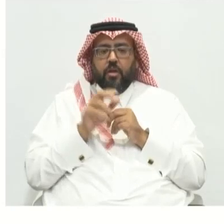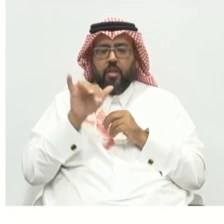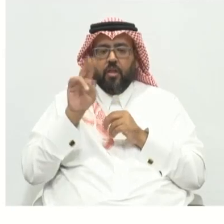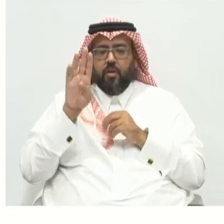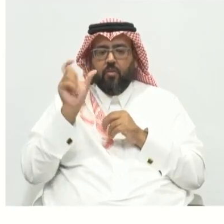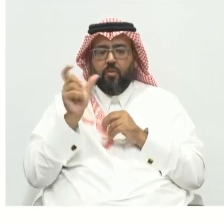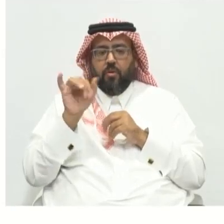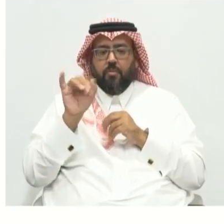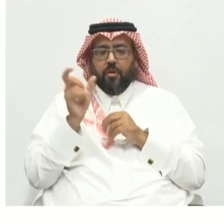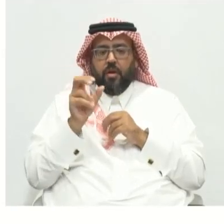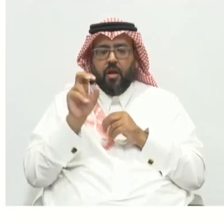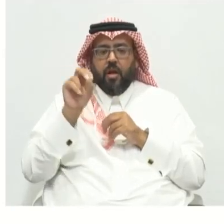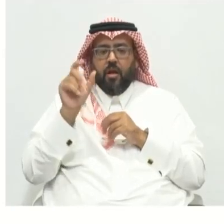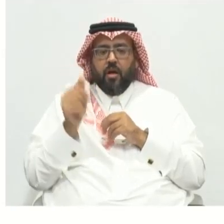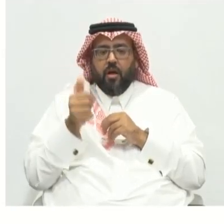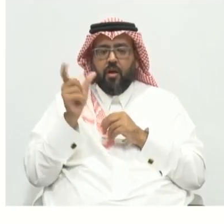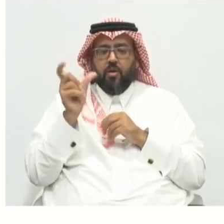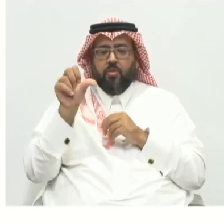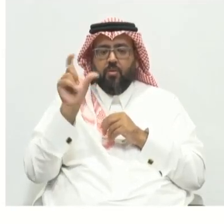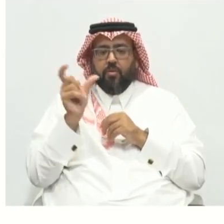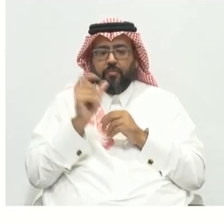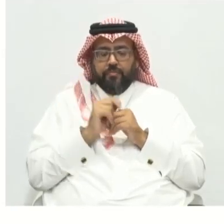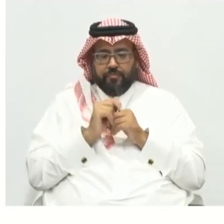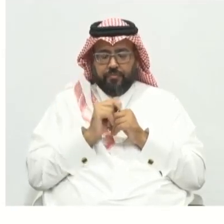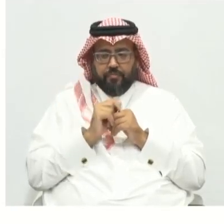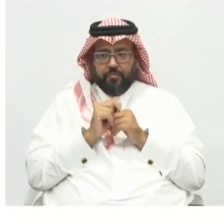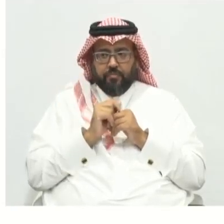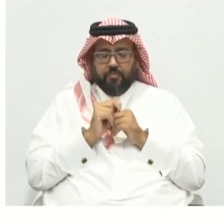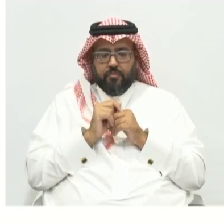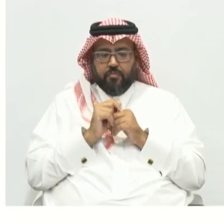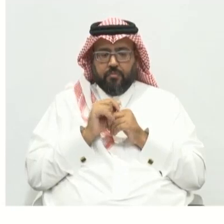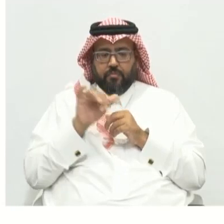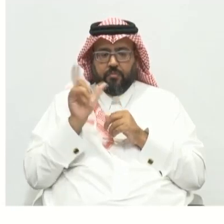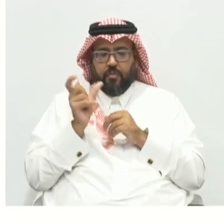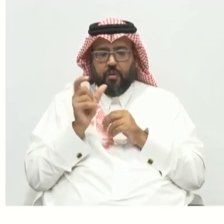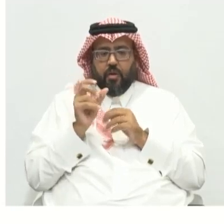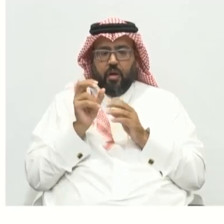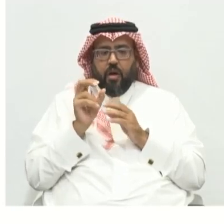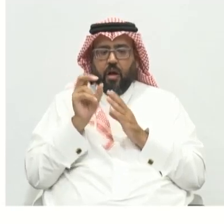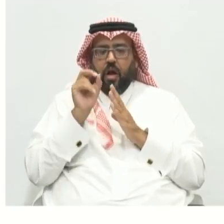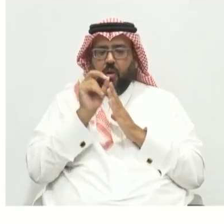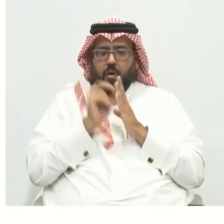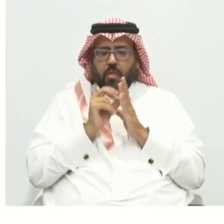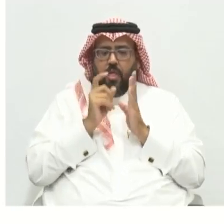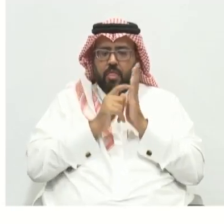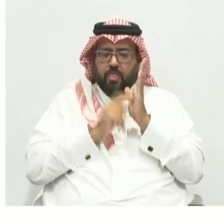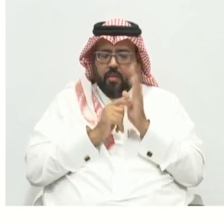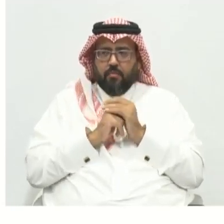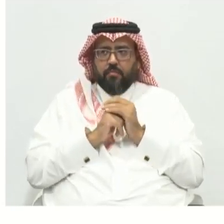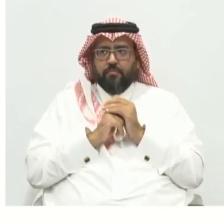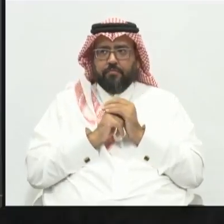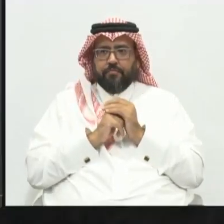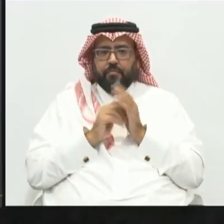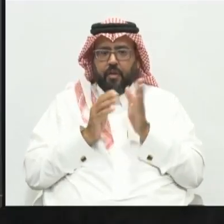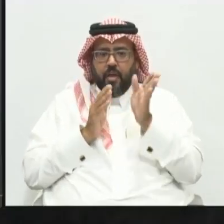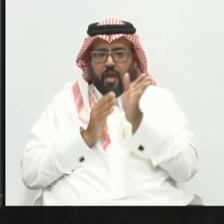منها ماذا القانون والقانون الذي يتكون من قواعد قانونيه يهدف الى تنظيم ماذا تنظيم